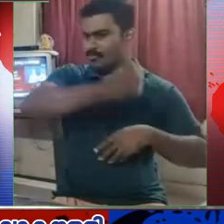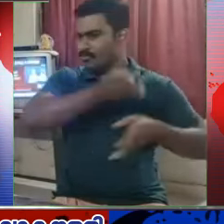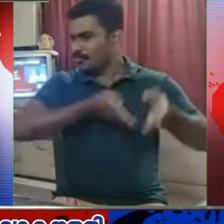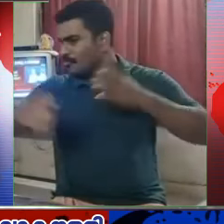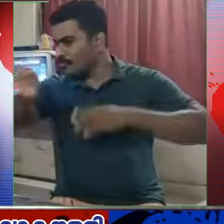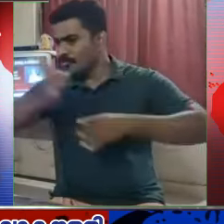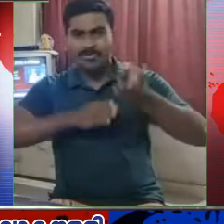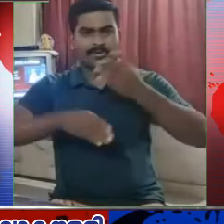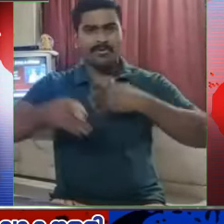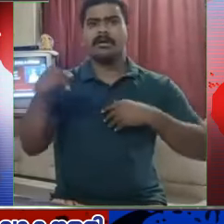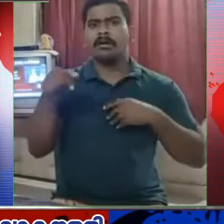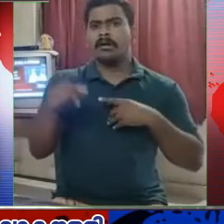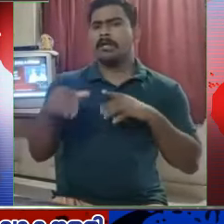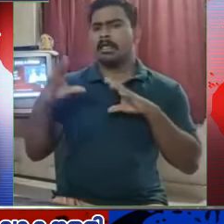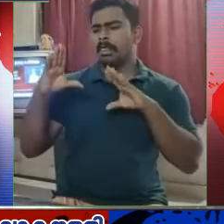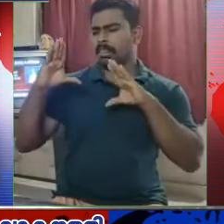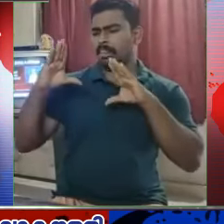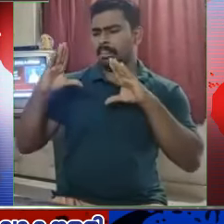അതോടൊപ്പം